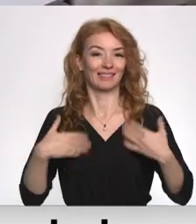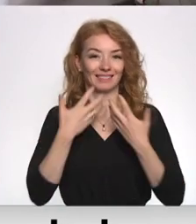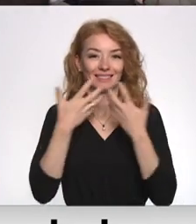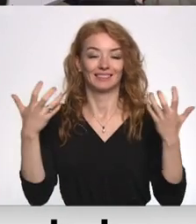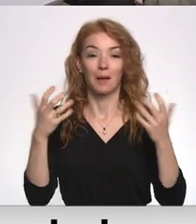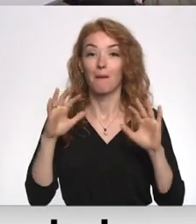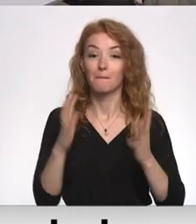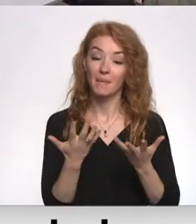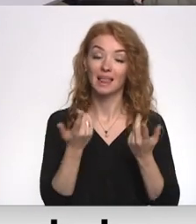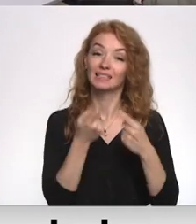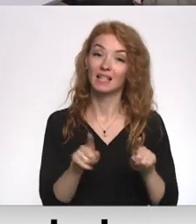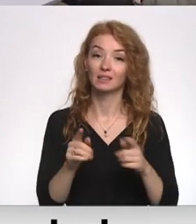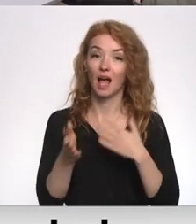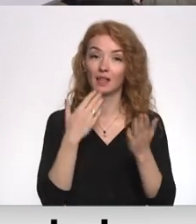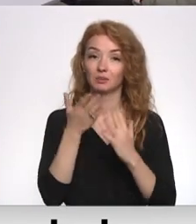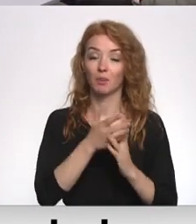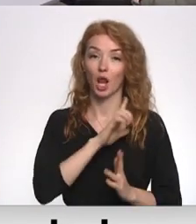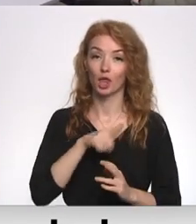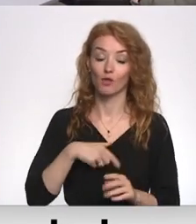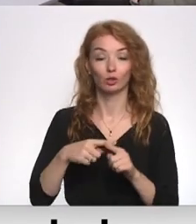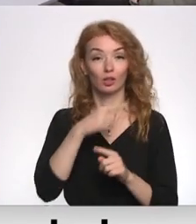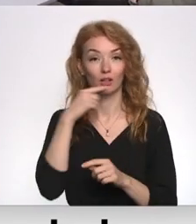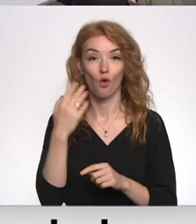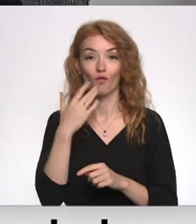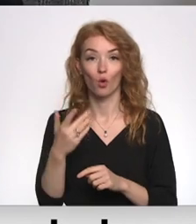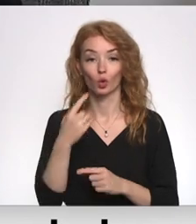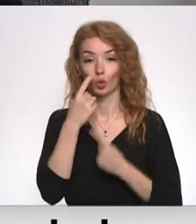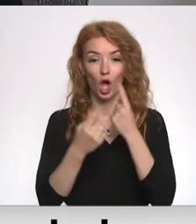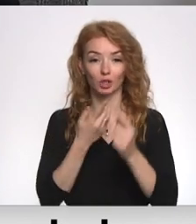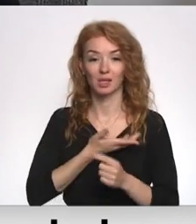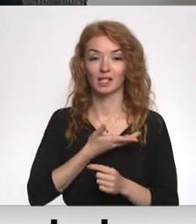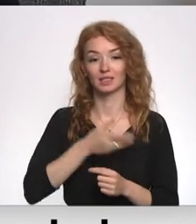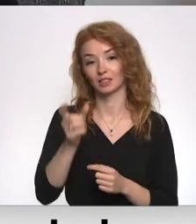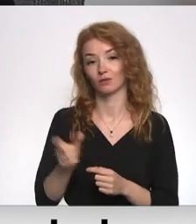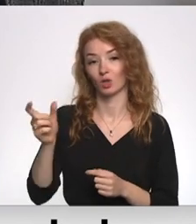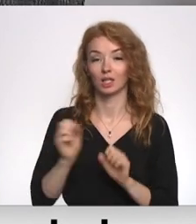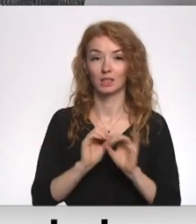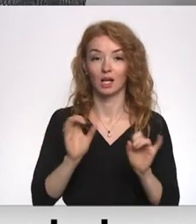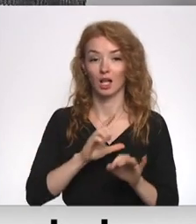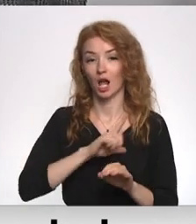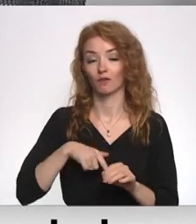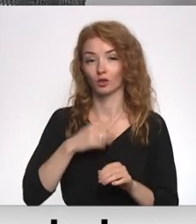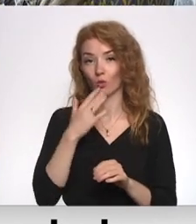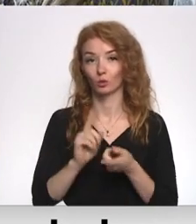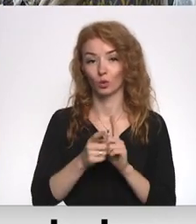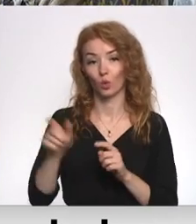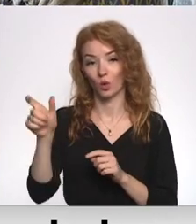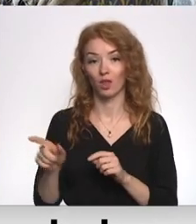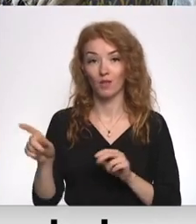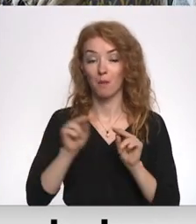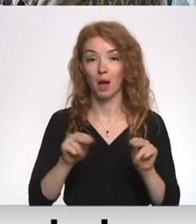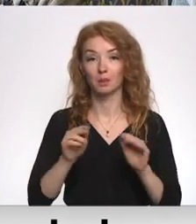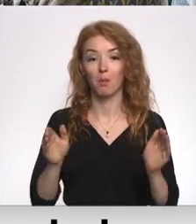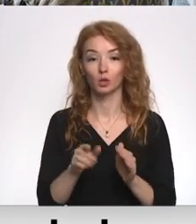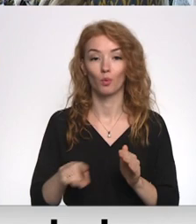Bet citādas mēdz būt attiecības starp latviešu un krievu valodā runājošiem iedzīvotājiem, stāsta latviešu valodas skolotāji. Viņi māca arī